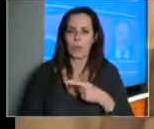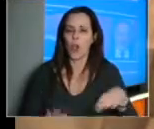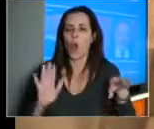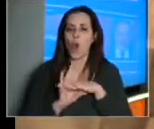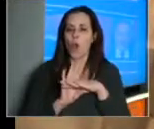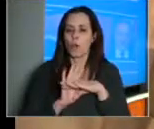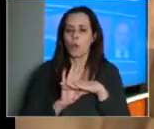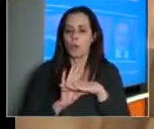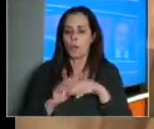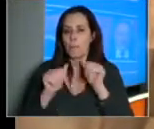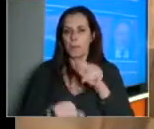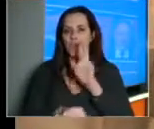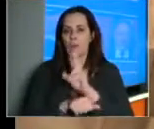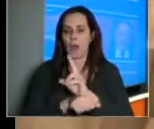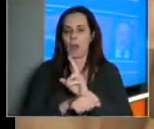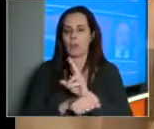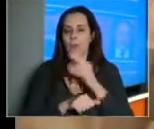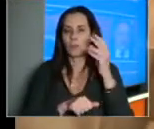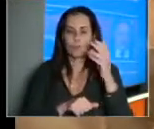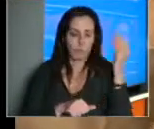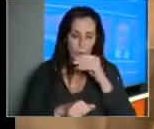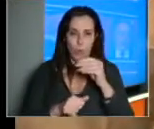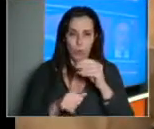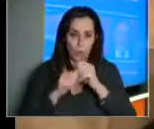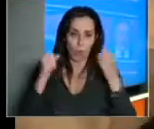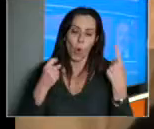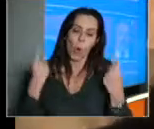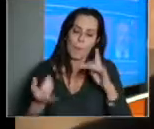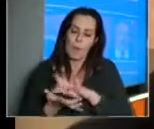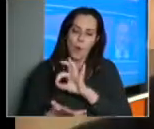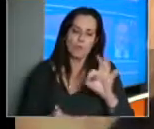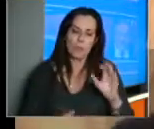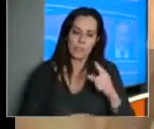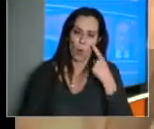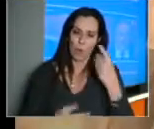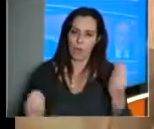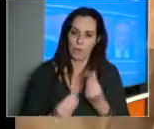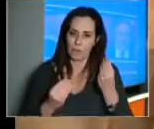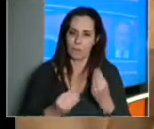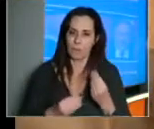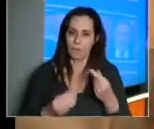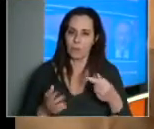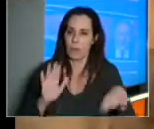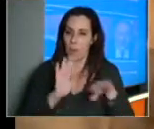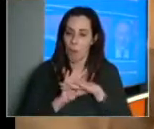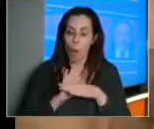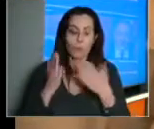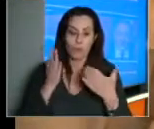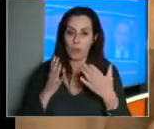כחוק בעד שמירת עולם התורה. זאת אומרת, כל אחד מזווית מהמבט שלו, צריך לדעת איך גם להסתכל על זה. עכשיו, בחוק